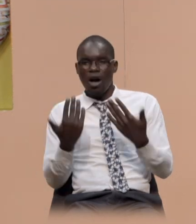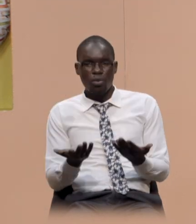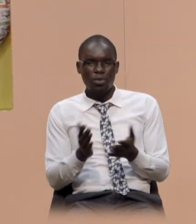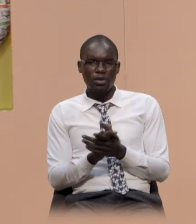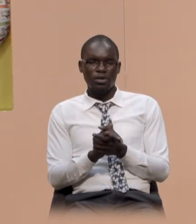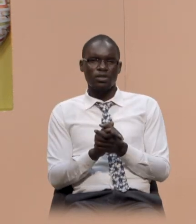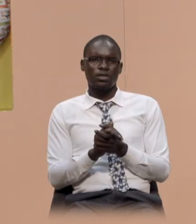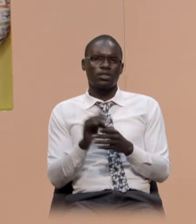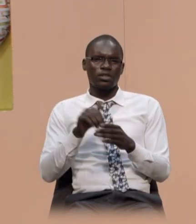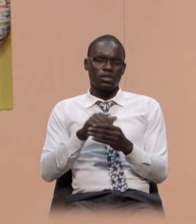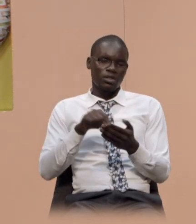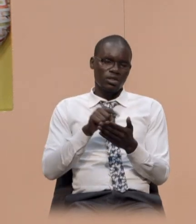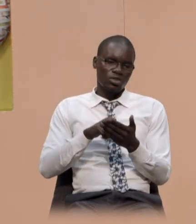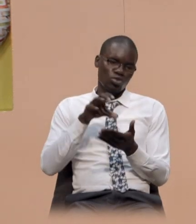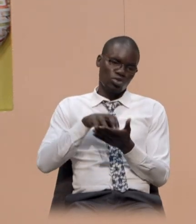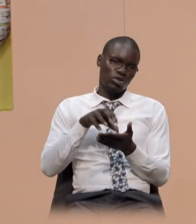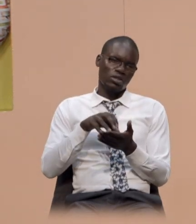unadhibitisha nini? Katika hali hiyo,